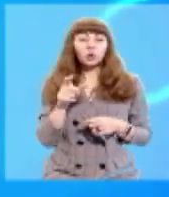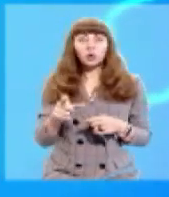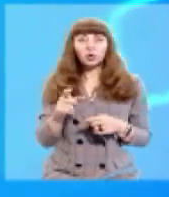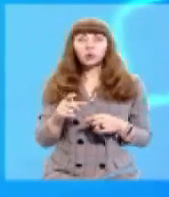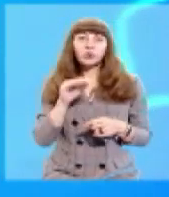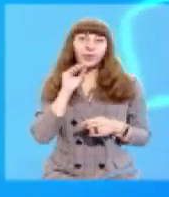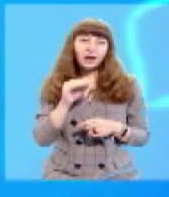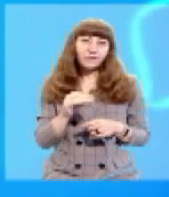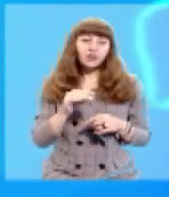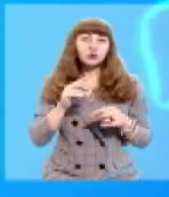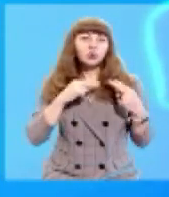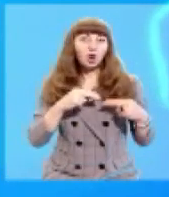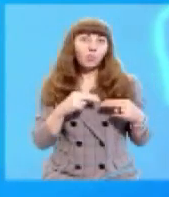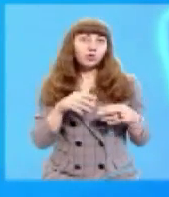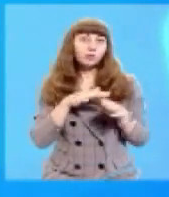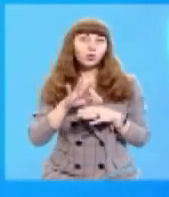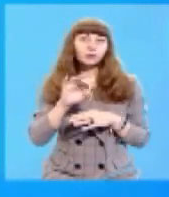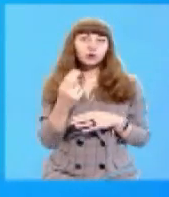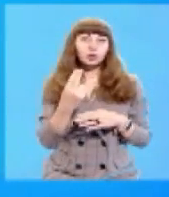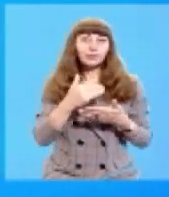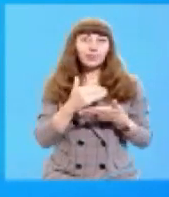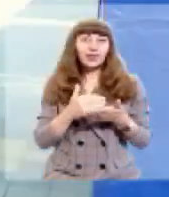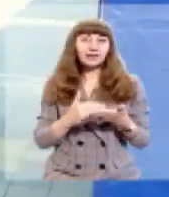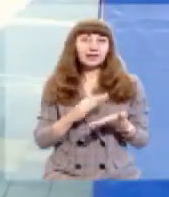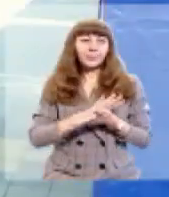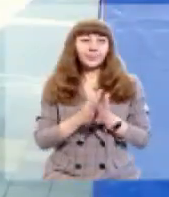и интересную работу с полным социальным пакетом.